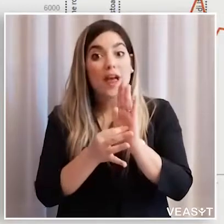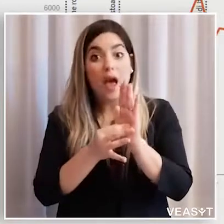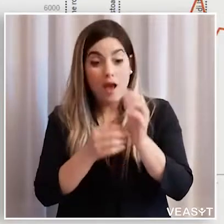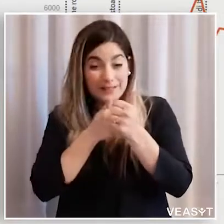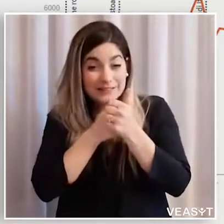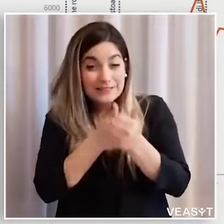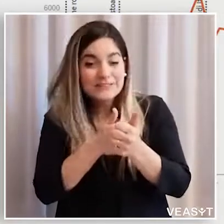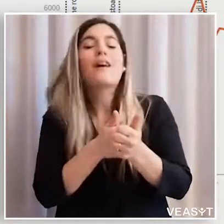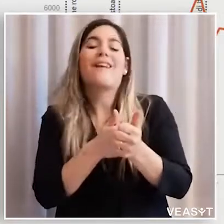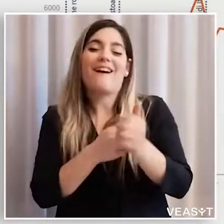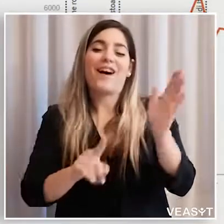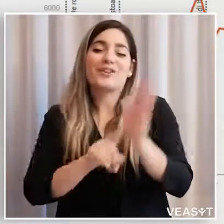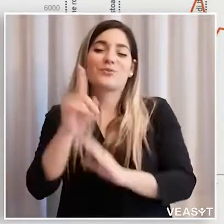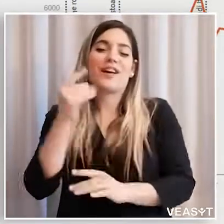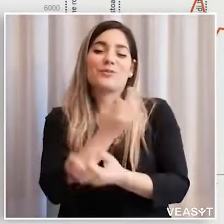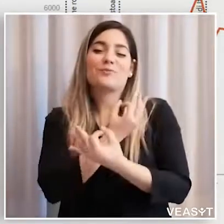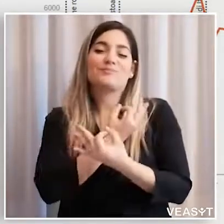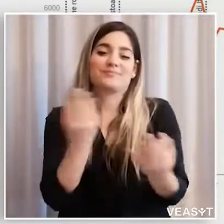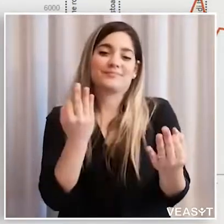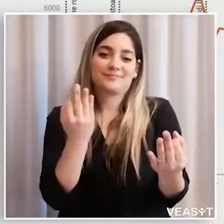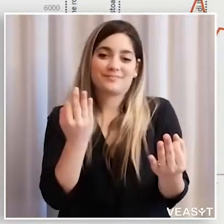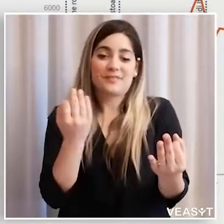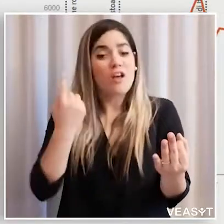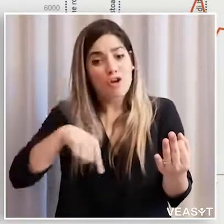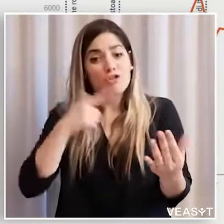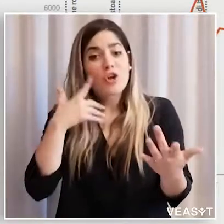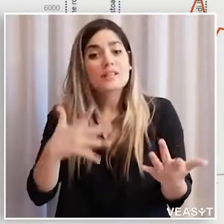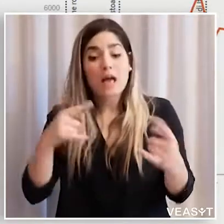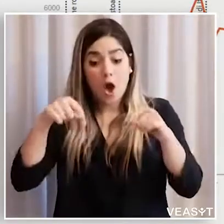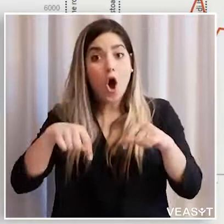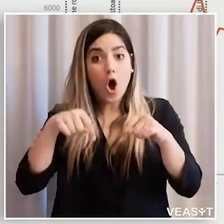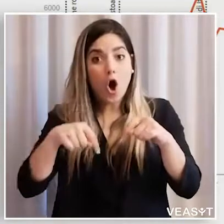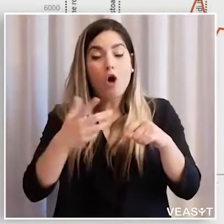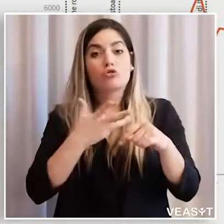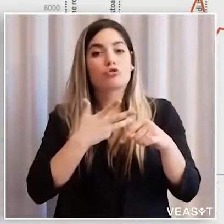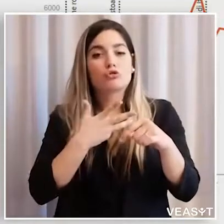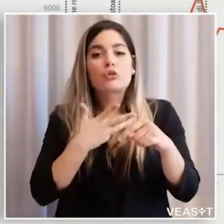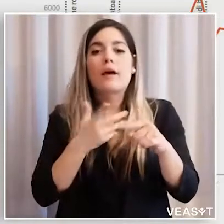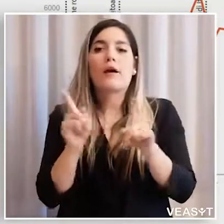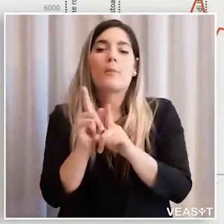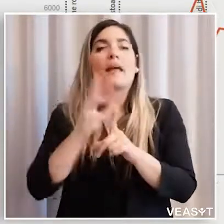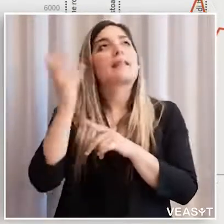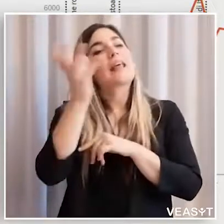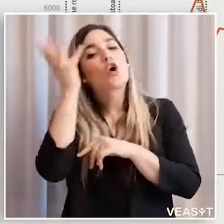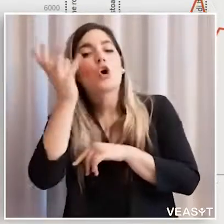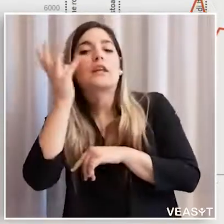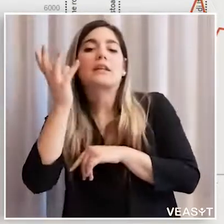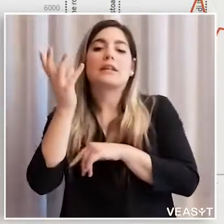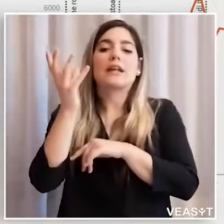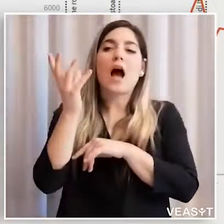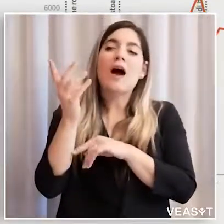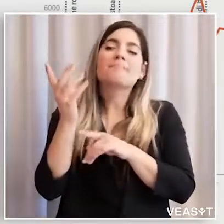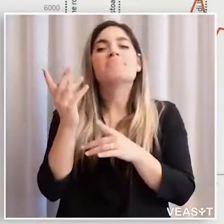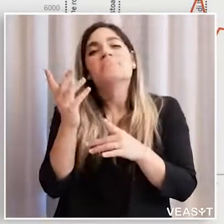state prese hanno avuto i loro effetti perché noi siamo sappiamo tutti che oggi già adesso girano tante teorie